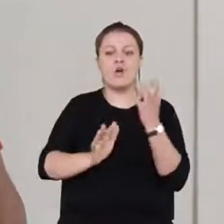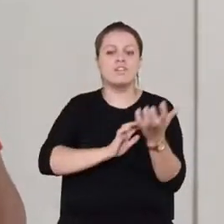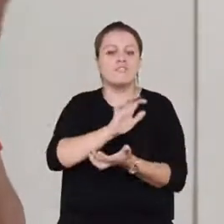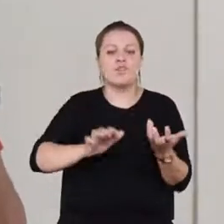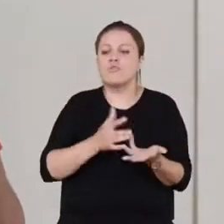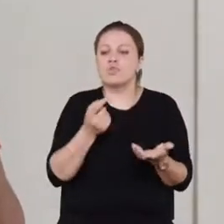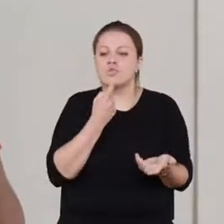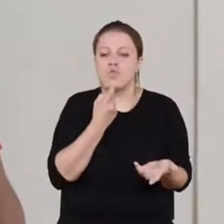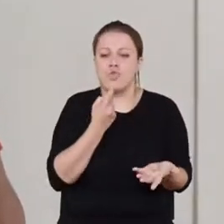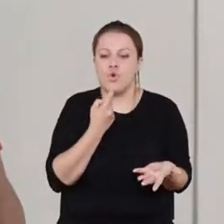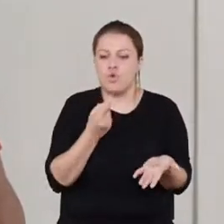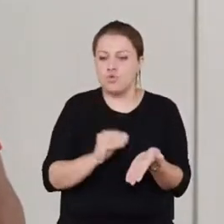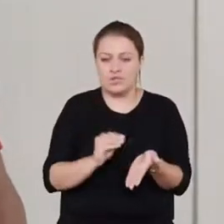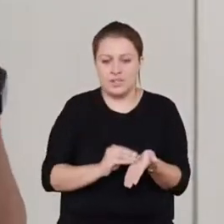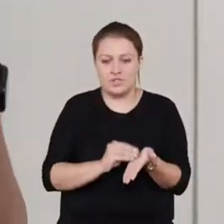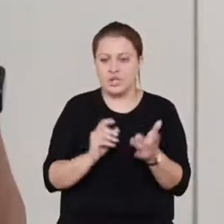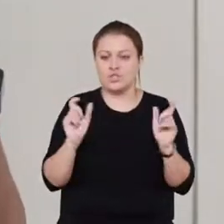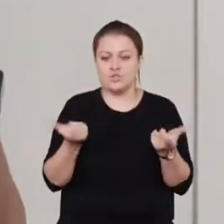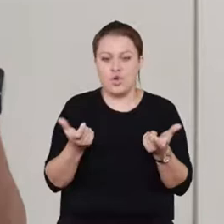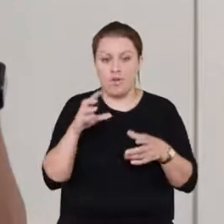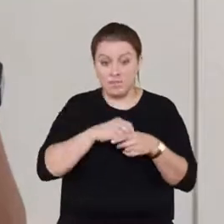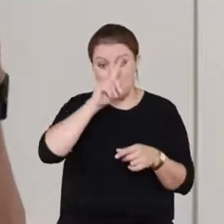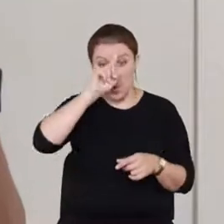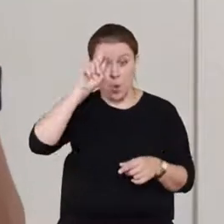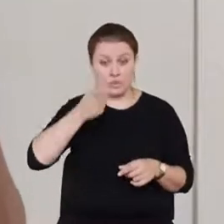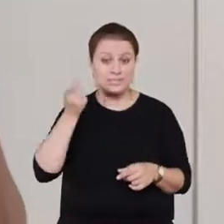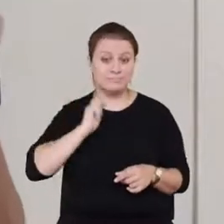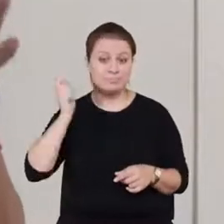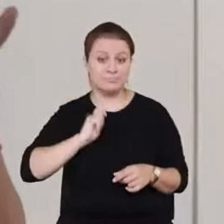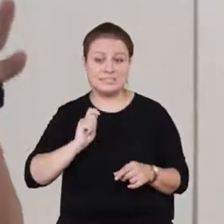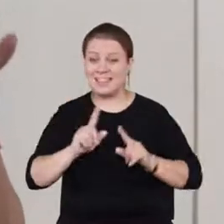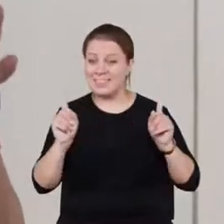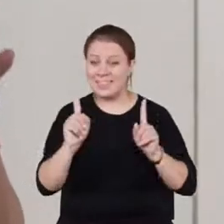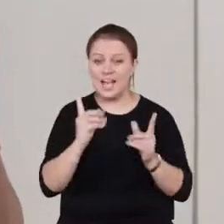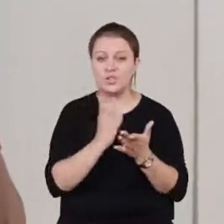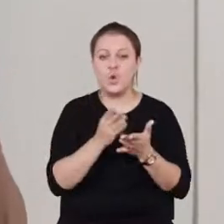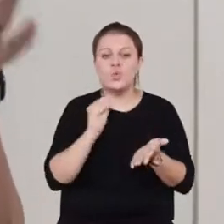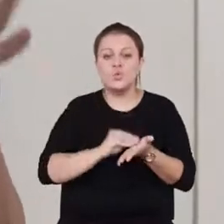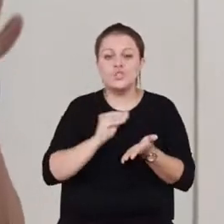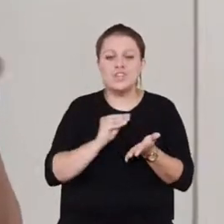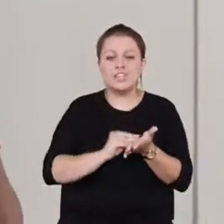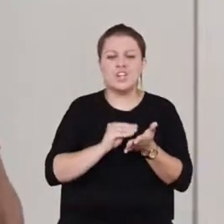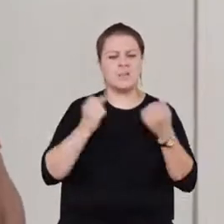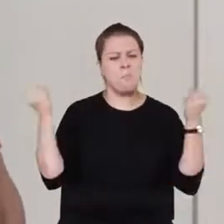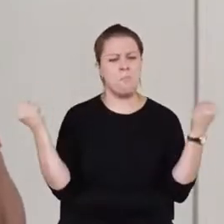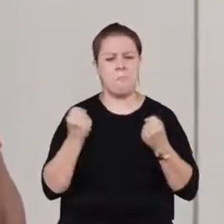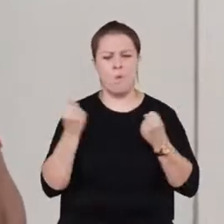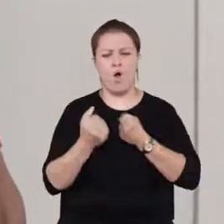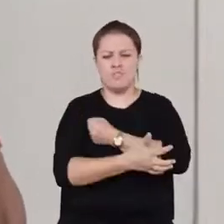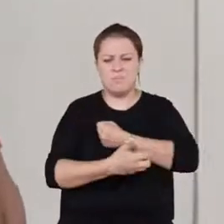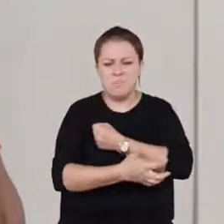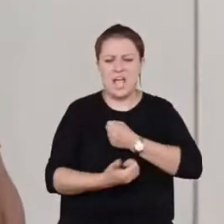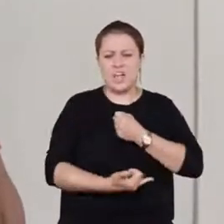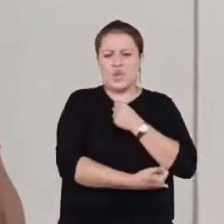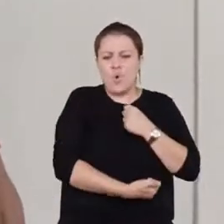doświadczeniem nie ludobójstwa na ziemiach polskich, ale była doświadczeniem skrajnej nędzy, głodu